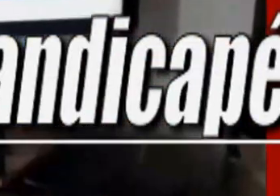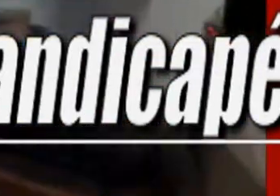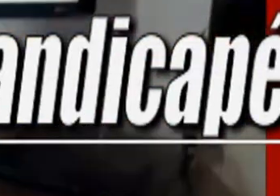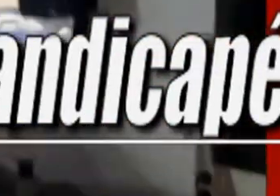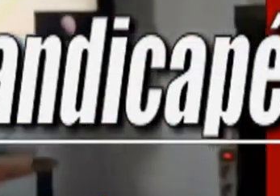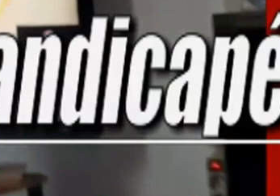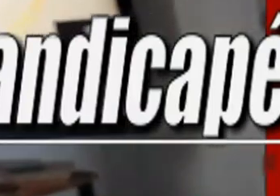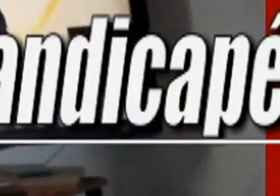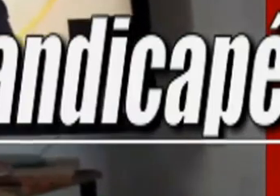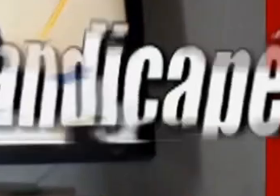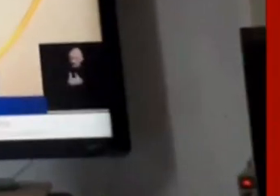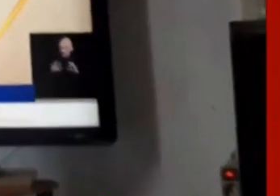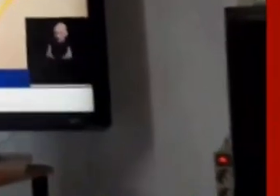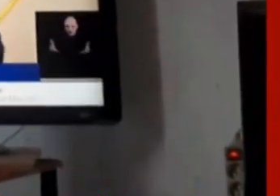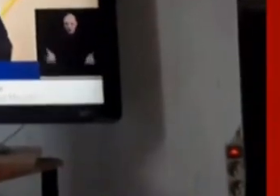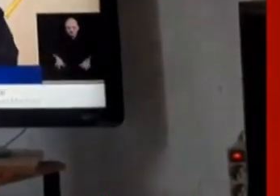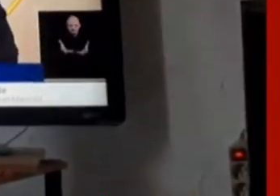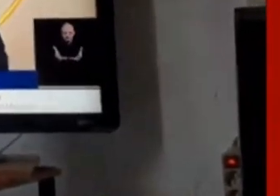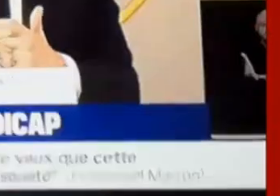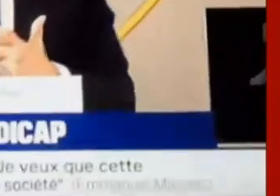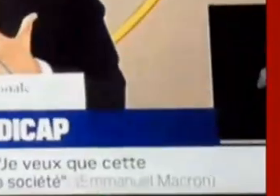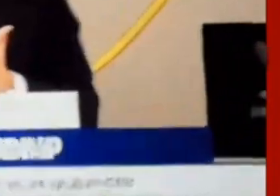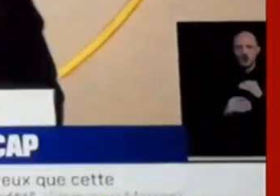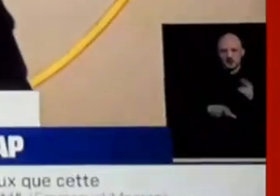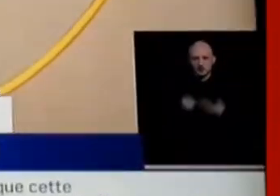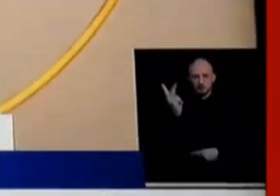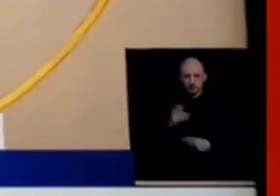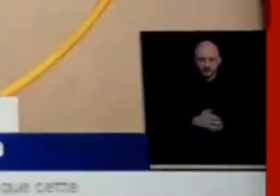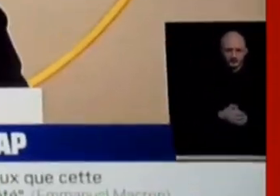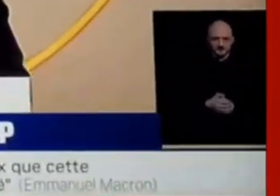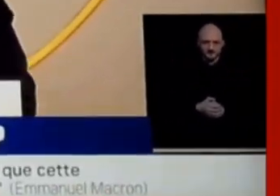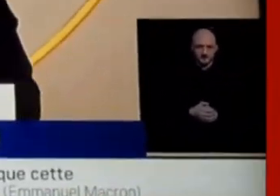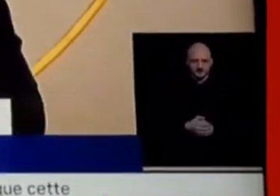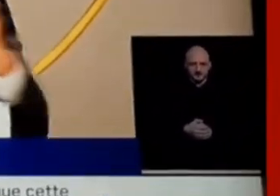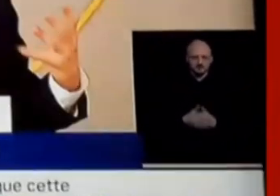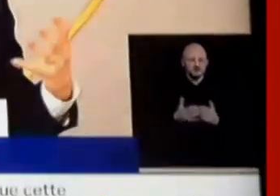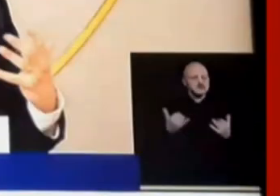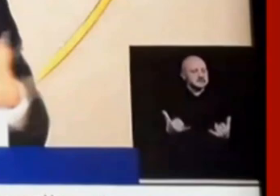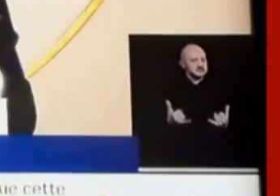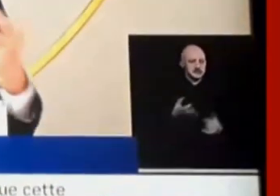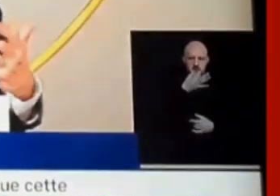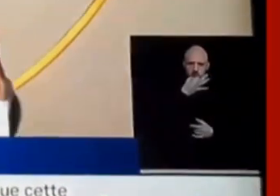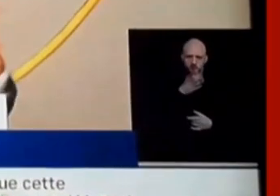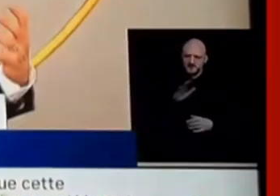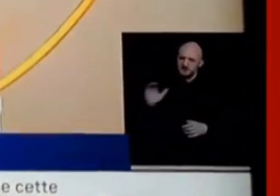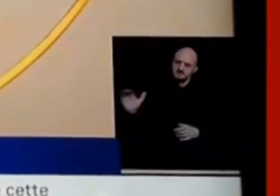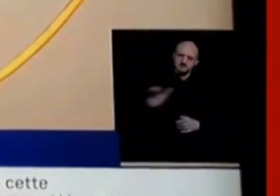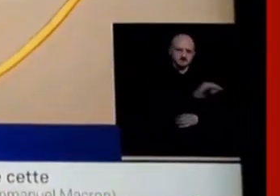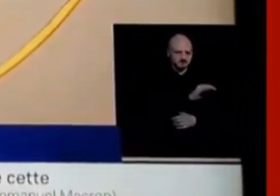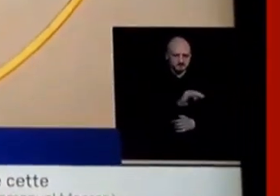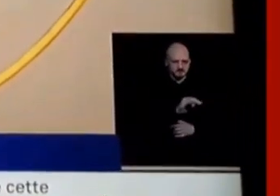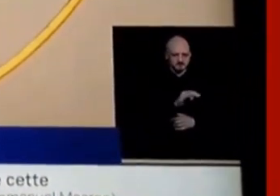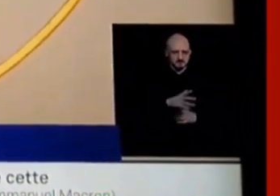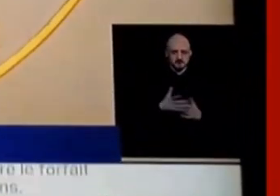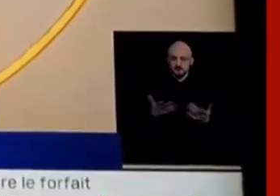Salaud, va ! Alors, je vais d'abord ici lancer un appel très solennel. Nous sommes dans un contexte, et je crois que c ma fonction ou mon rôle de le